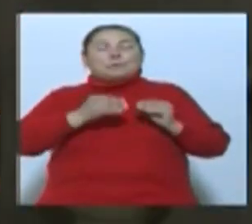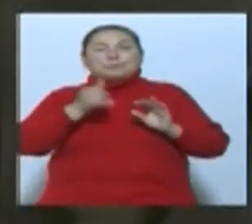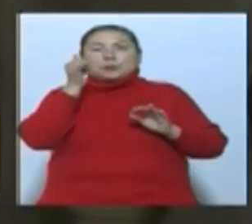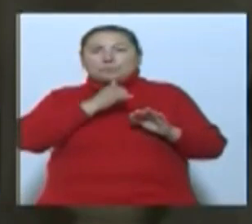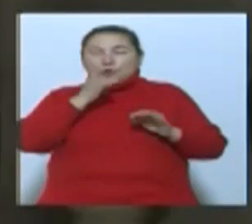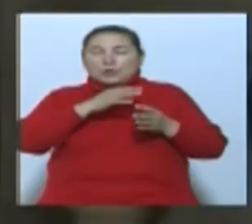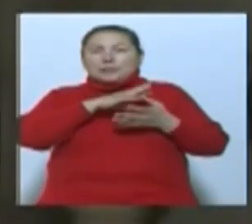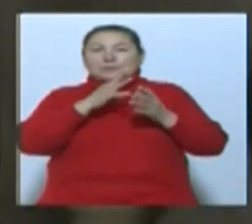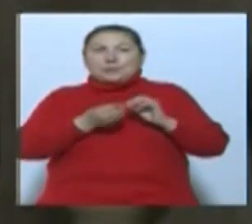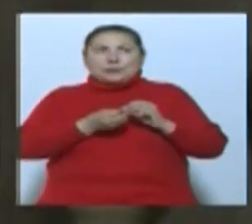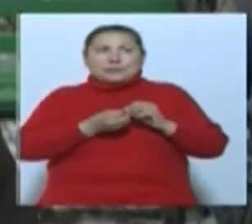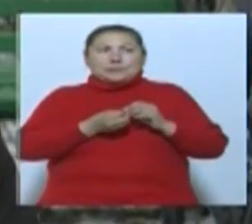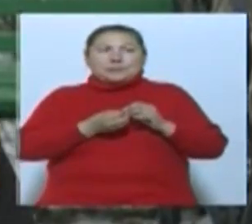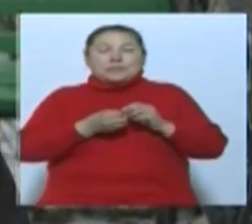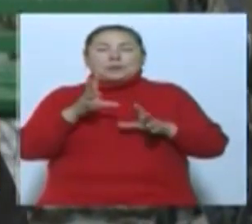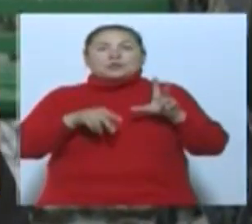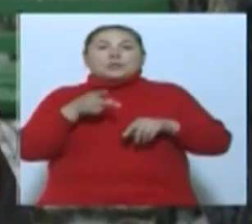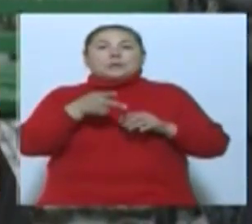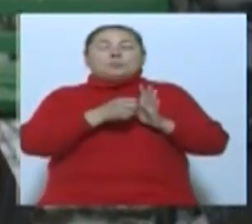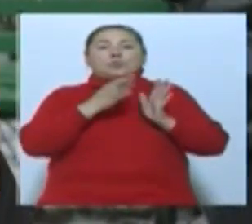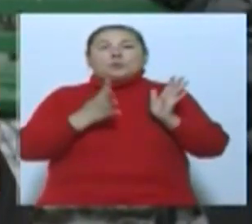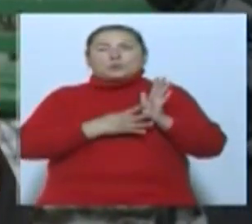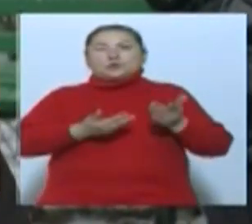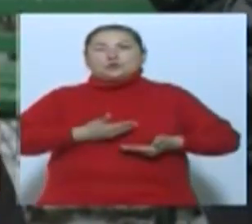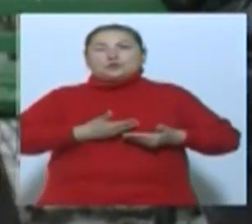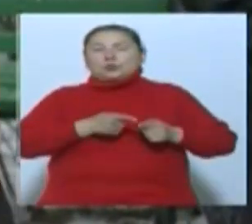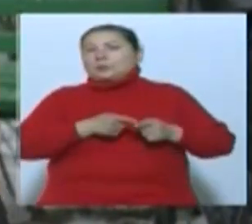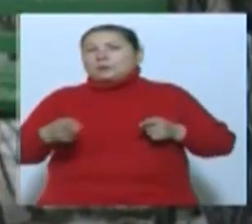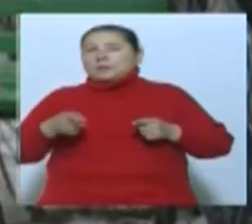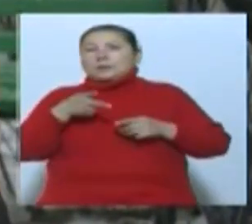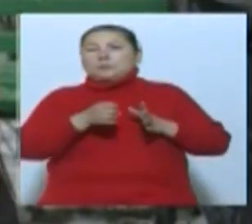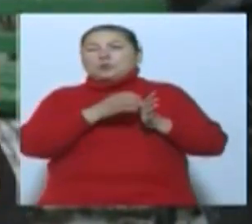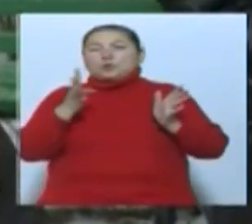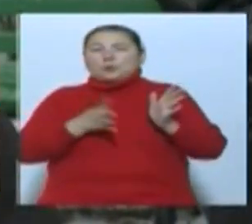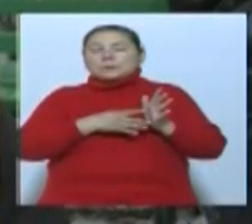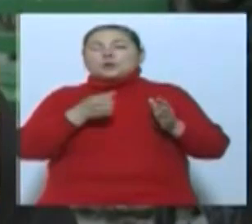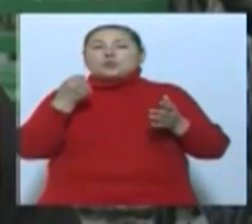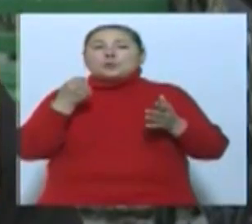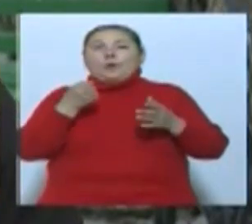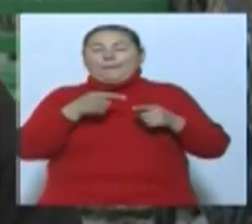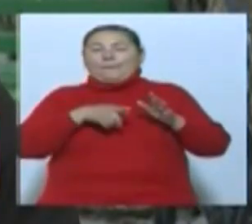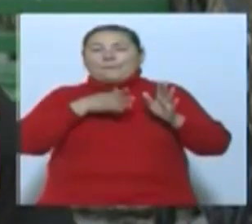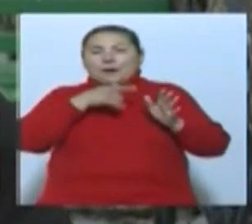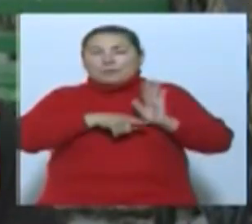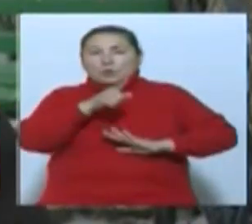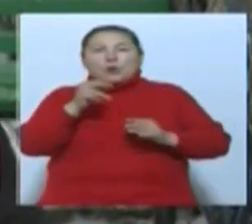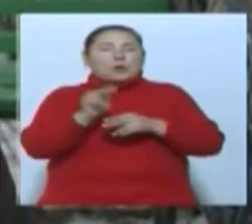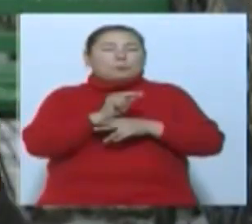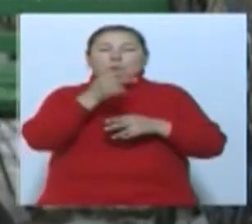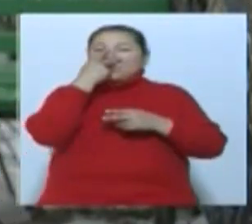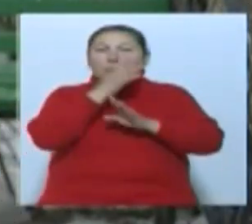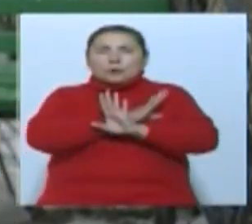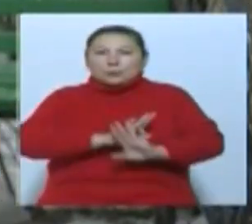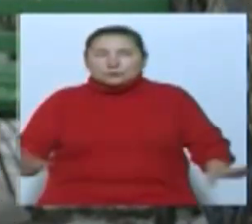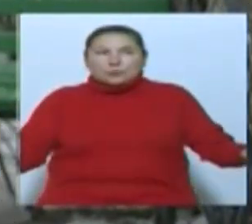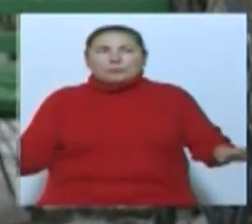Алайда нәтижесіз. Бұл жерде тұрғанда 2019-дан бері тұрып келе жатырмын. 2019-дан бері мен бұл жерден ремонт көрген жоқпын.